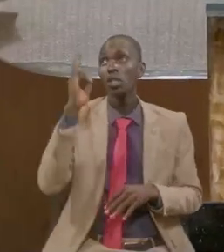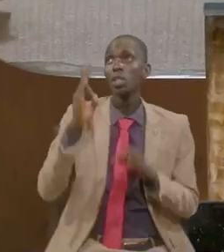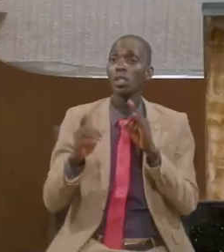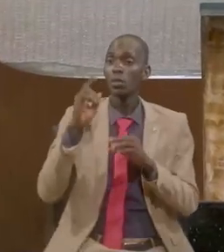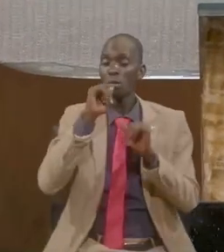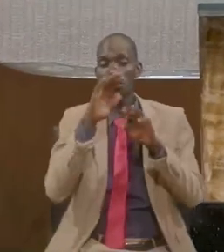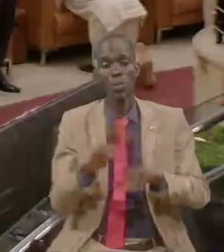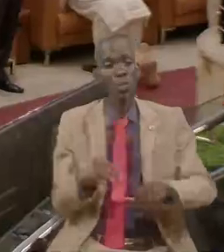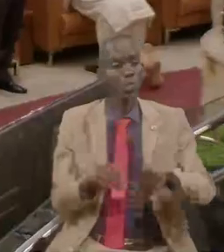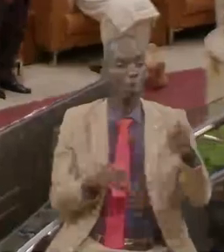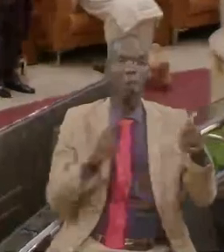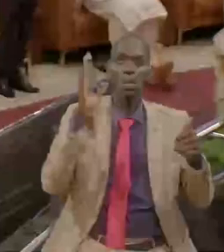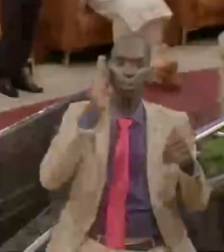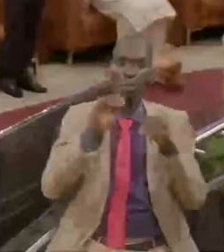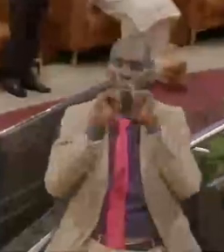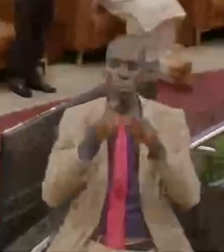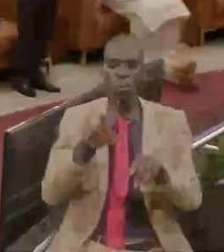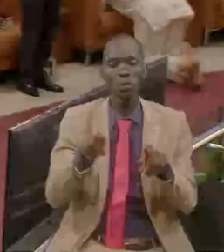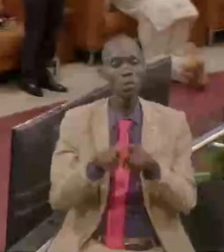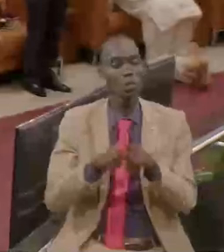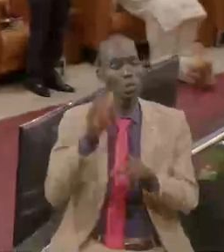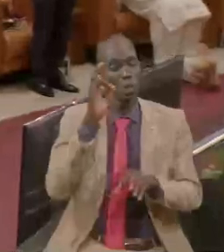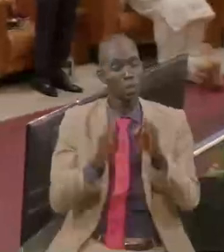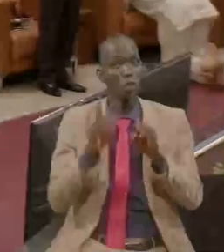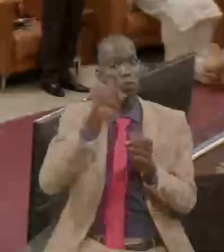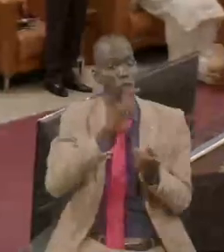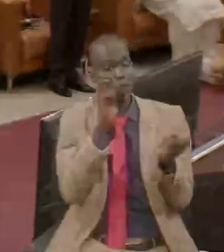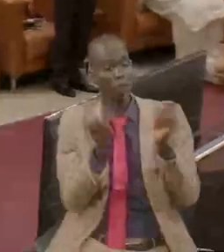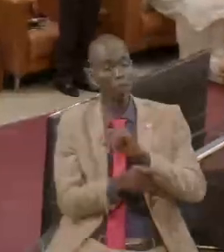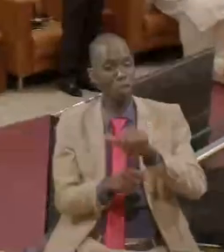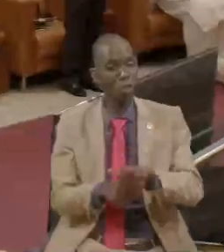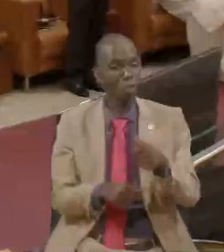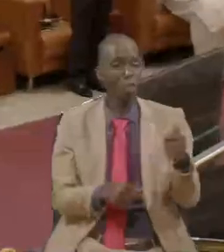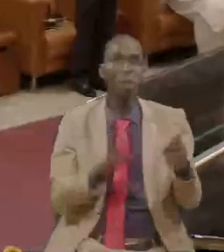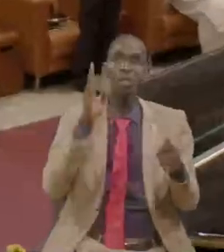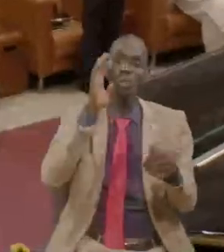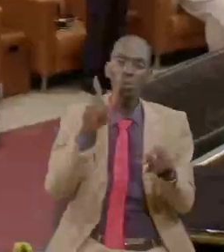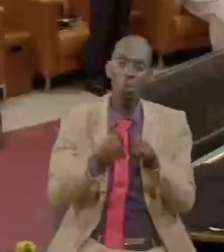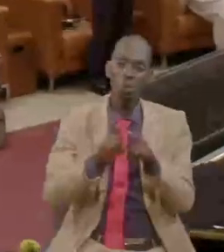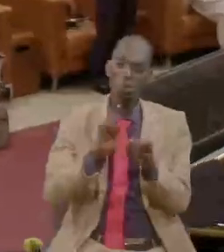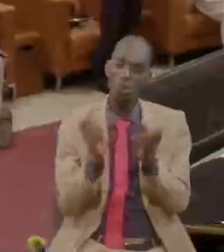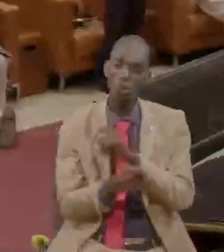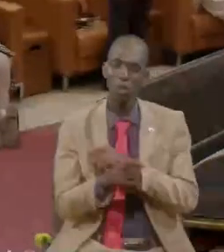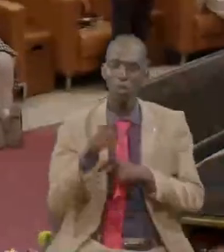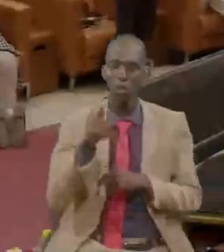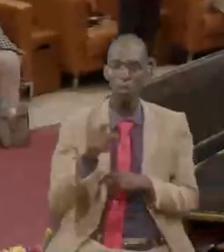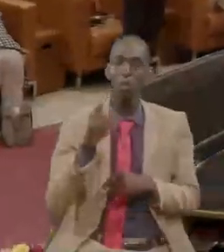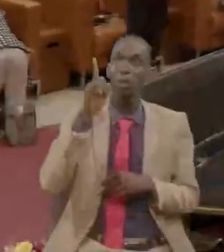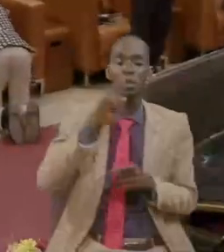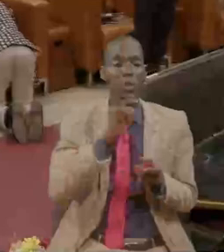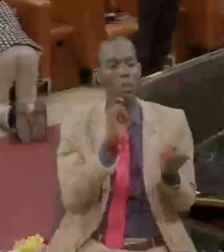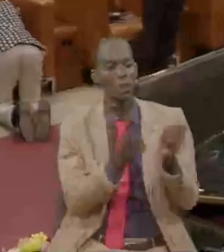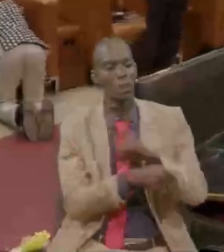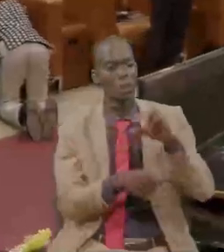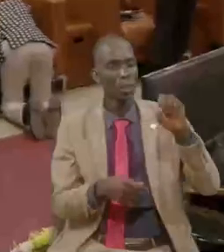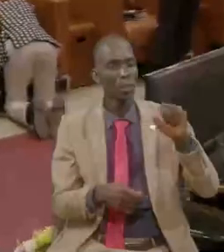S'il bénit les autres, il va vous bénir aussi. S'il a transformé les autres, il va vous transformer aussi.